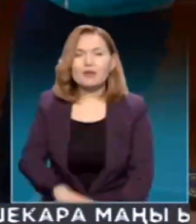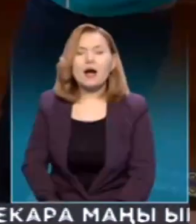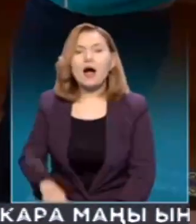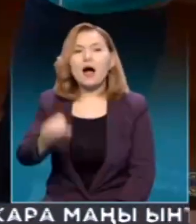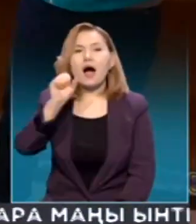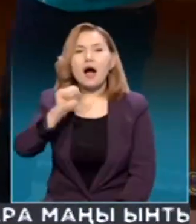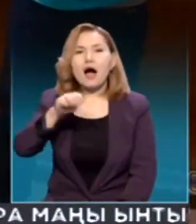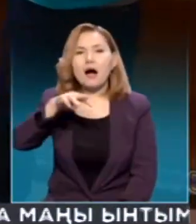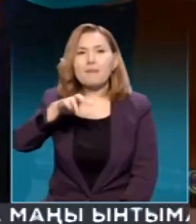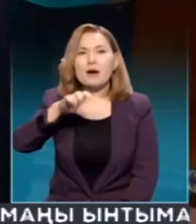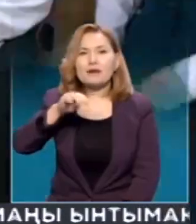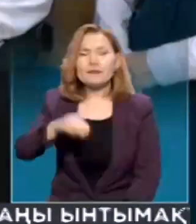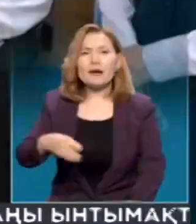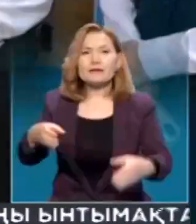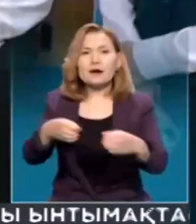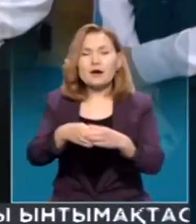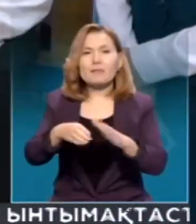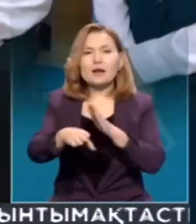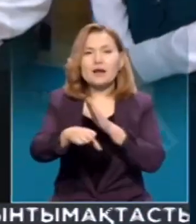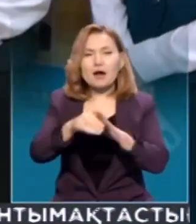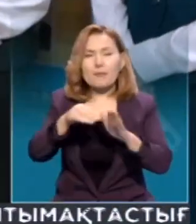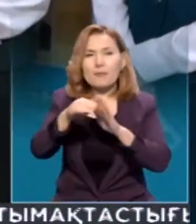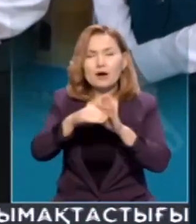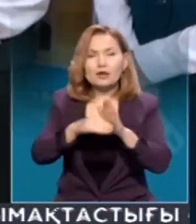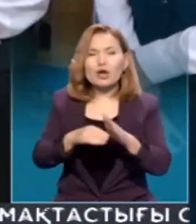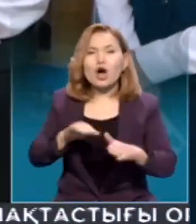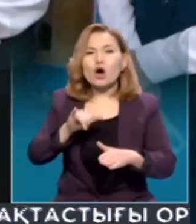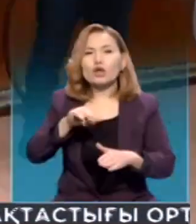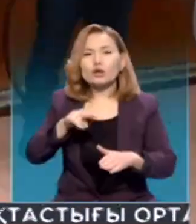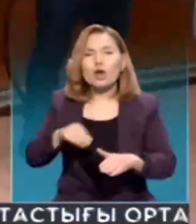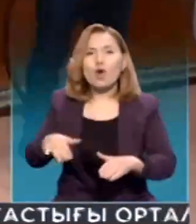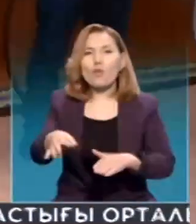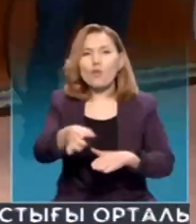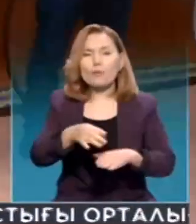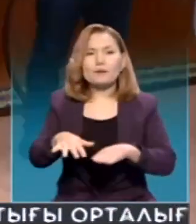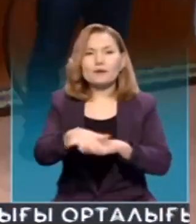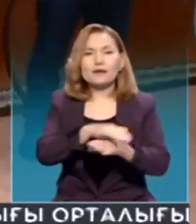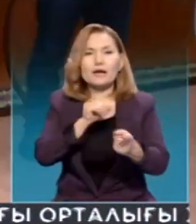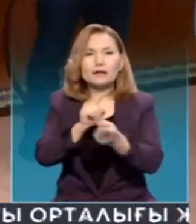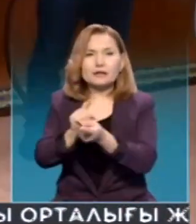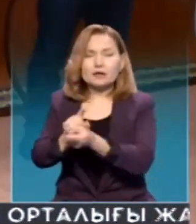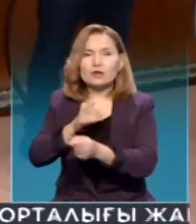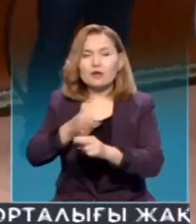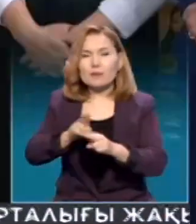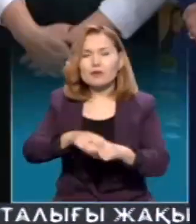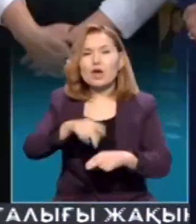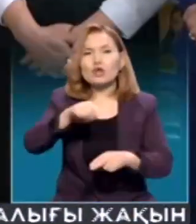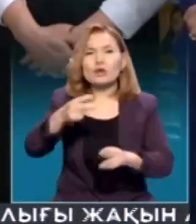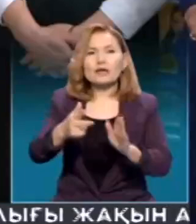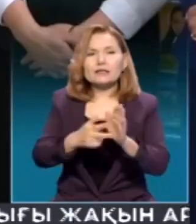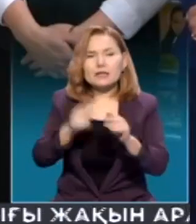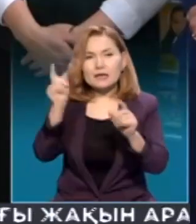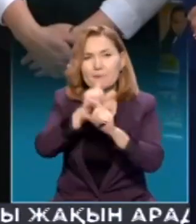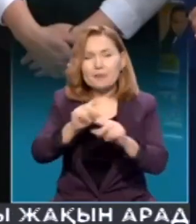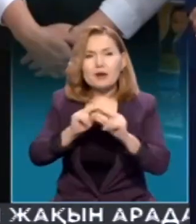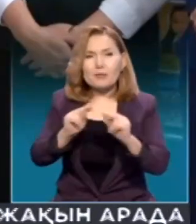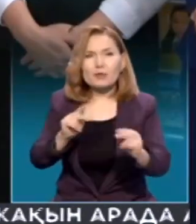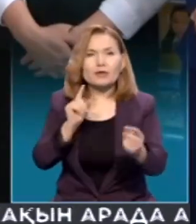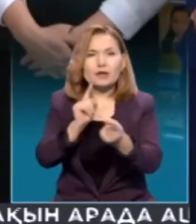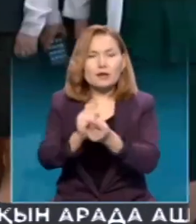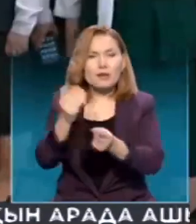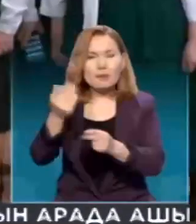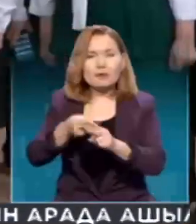Аманат партиясының республикалық сайлауалды штабының мүшелері Ұлытау облысындағы сайлаушылармен бірқатар кездесу өткізді. Номері 8-ші гимназияның педагогтарымен